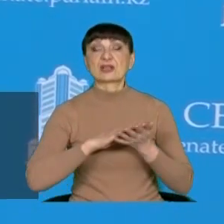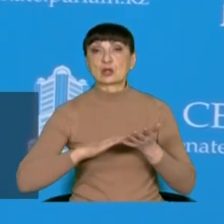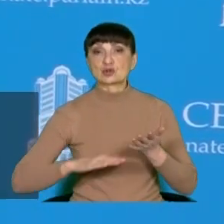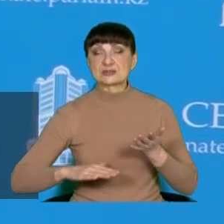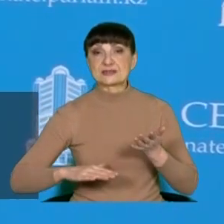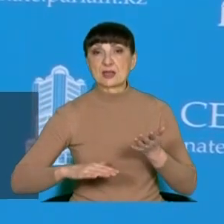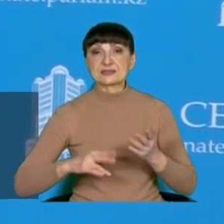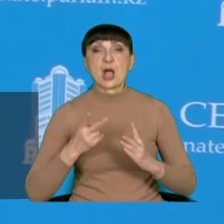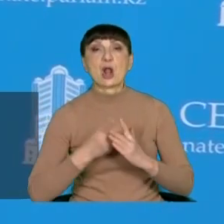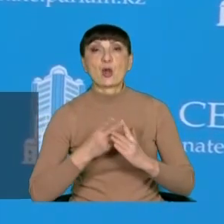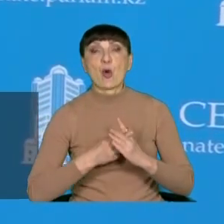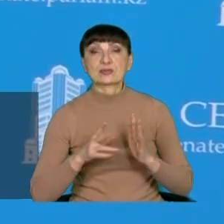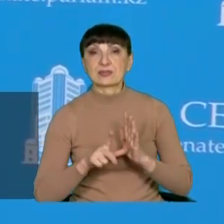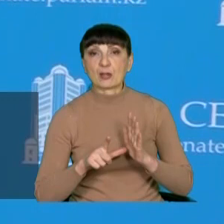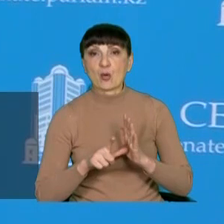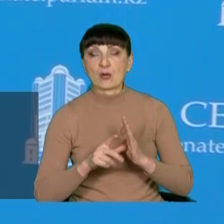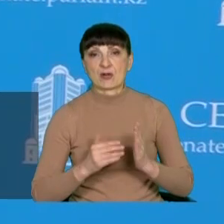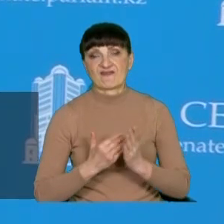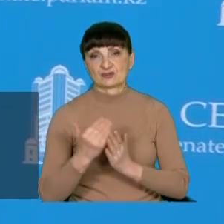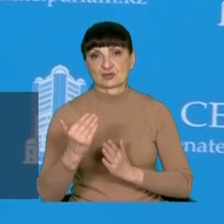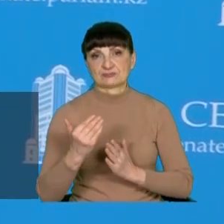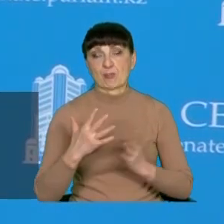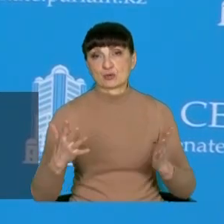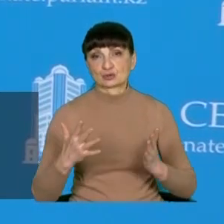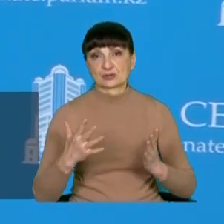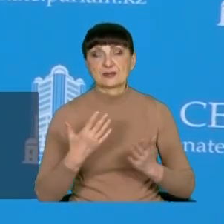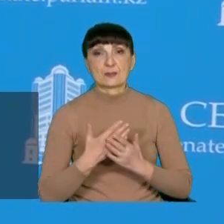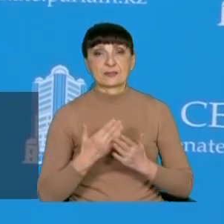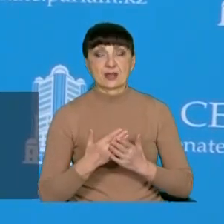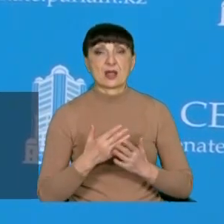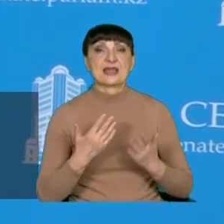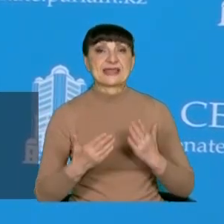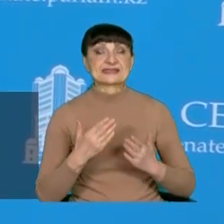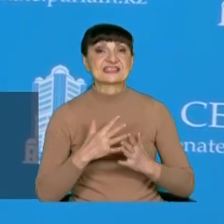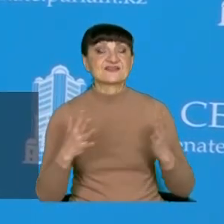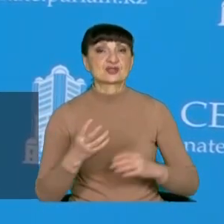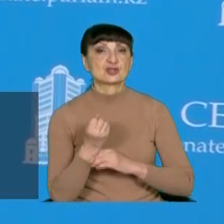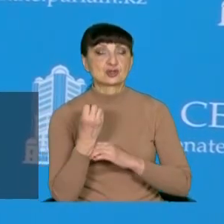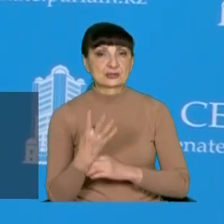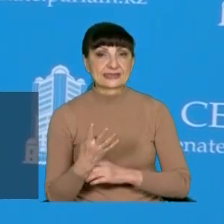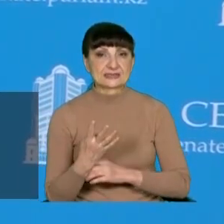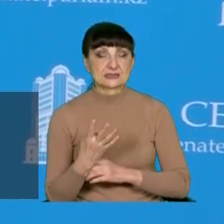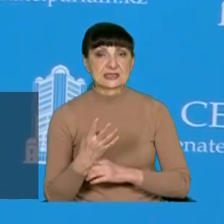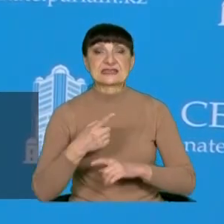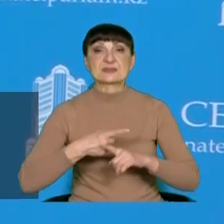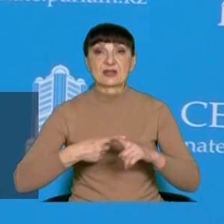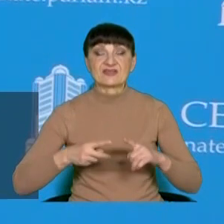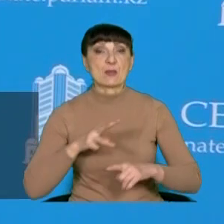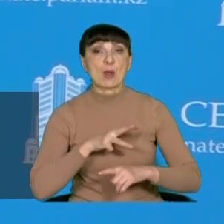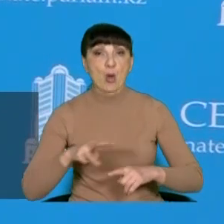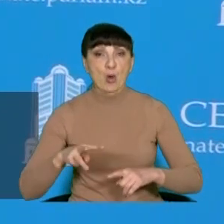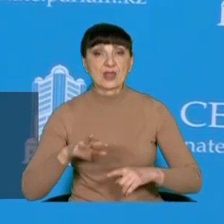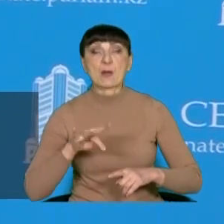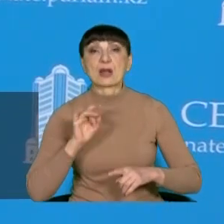продолжительность льготного налогообложения выше. Если, допустим, я беру максимальную цифру, беру, если свыше 14,5 миллионов